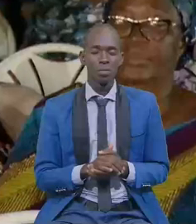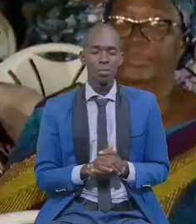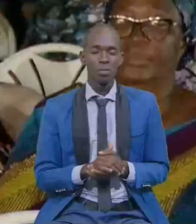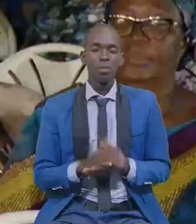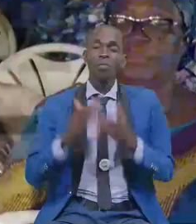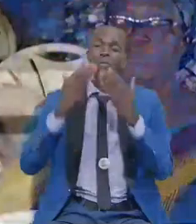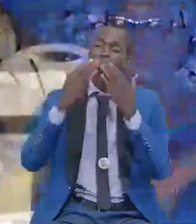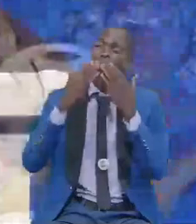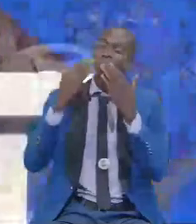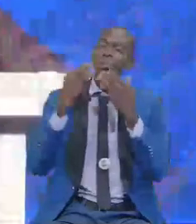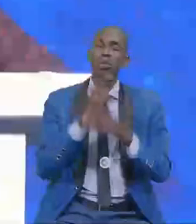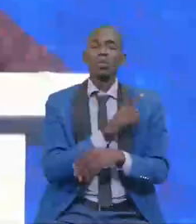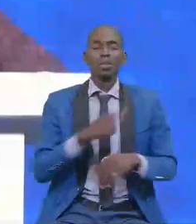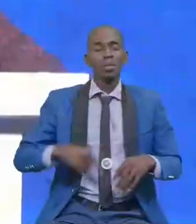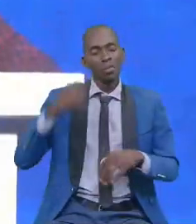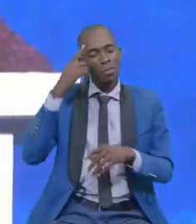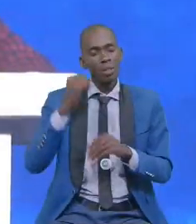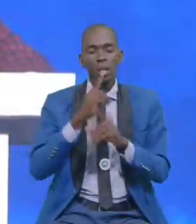Merci Seigneur pour l'exaucement.